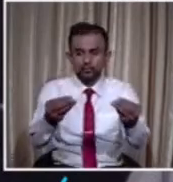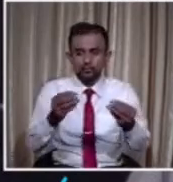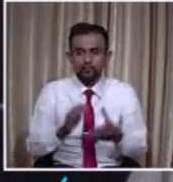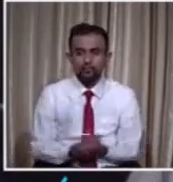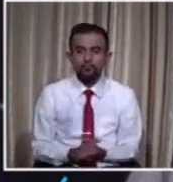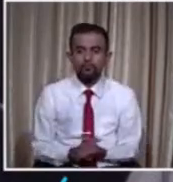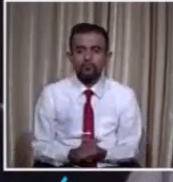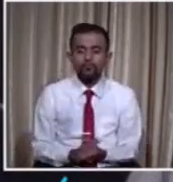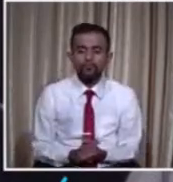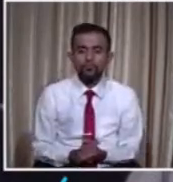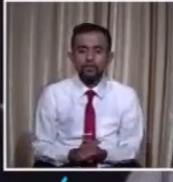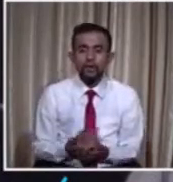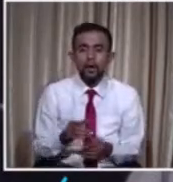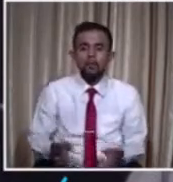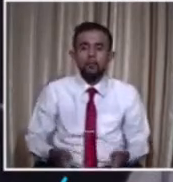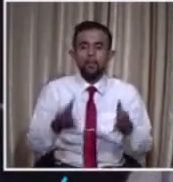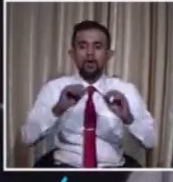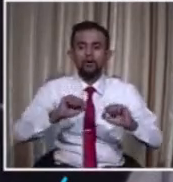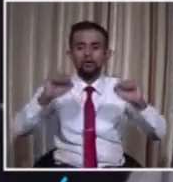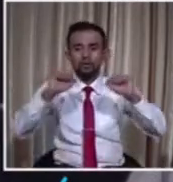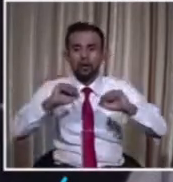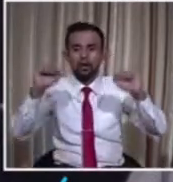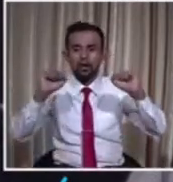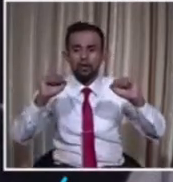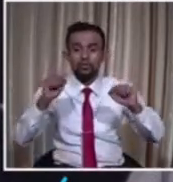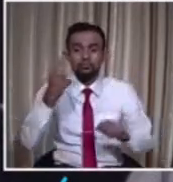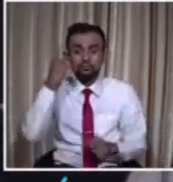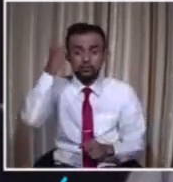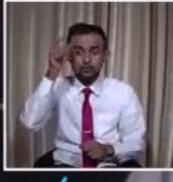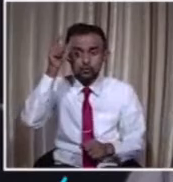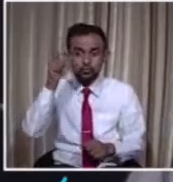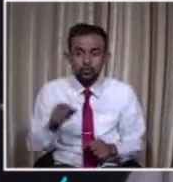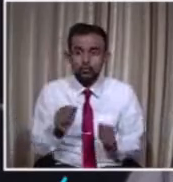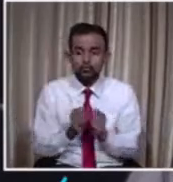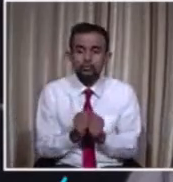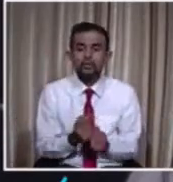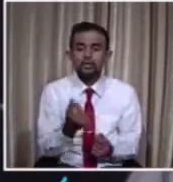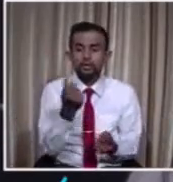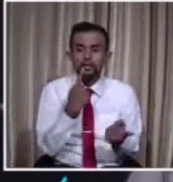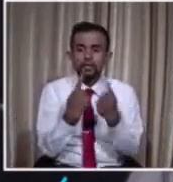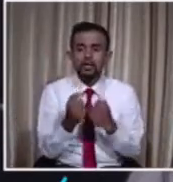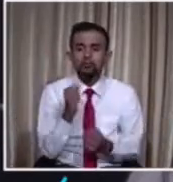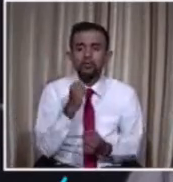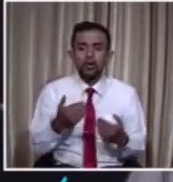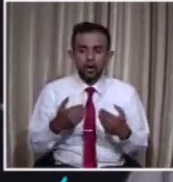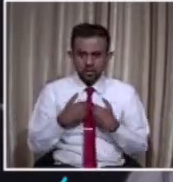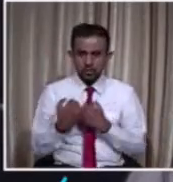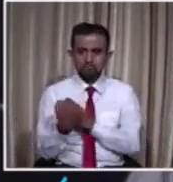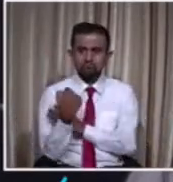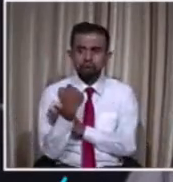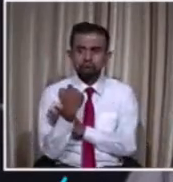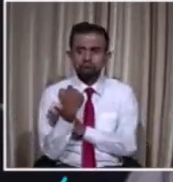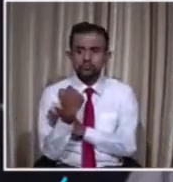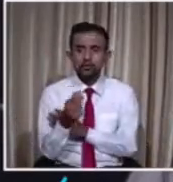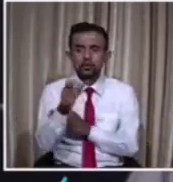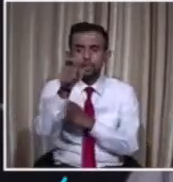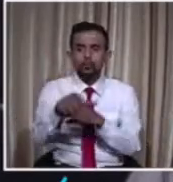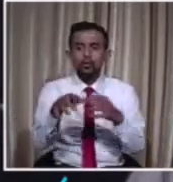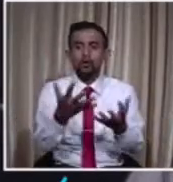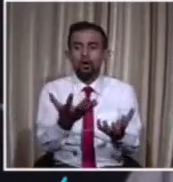දැන් ඇයි අර පාරේ ඉන්න තරුණ තරුණියෝ උගතුන් වෘත්තීය වේදින් කියන්නේ මොකද්ද? අපේ බලය ඕගොල්ලෝ